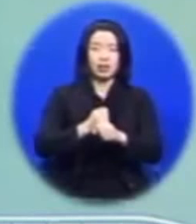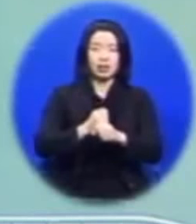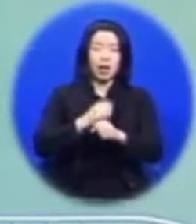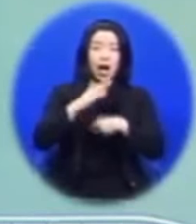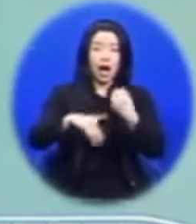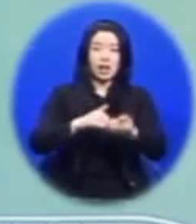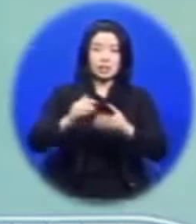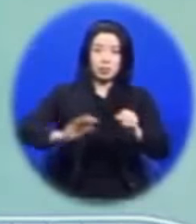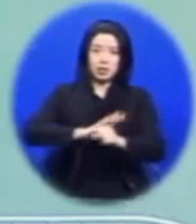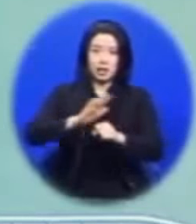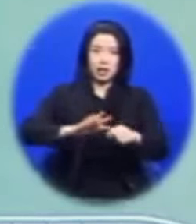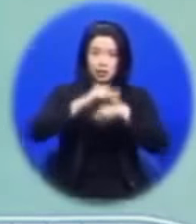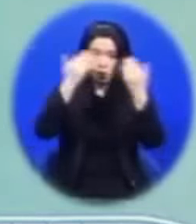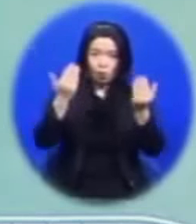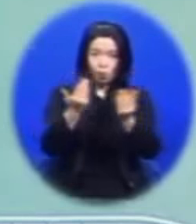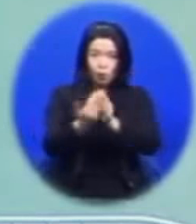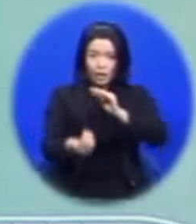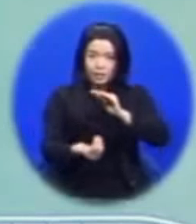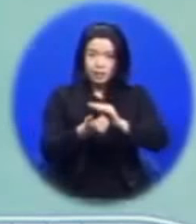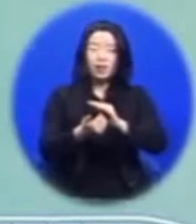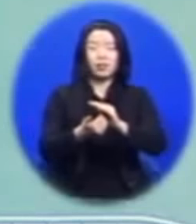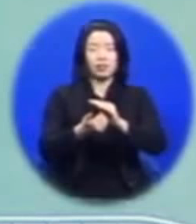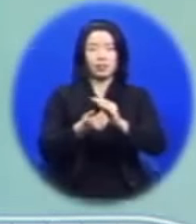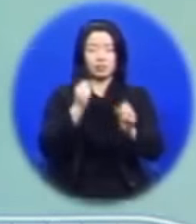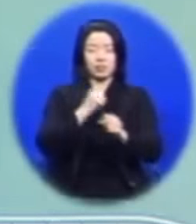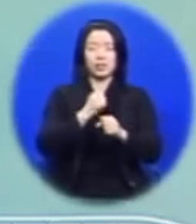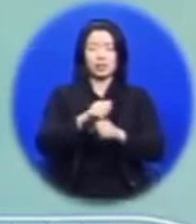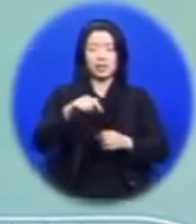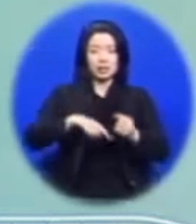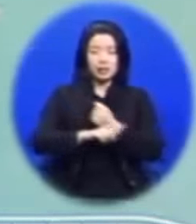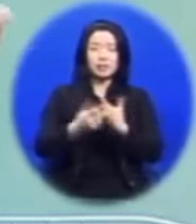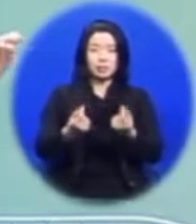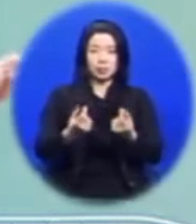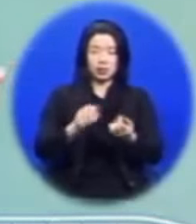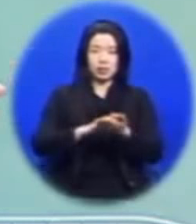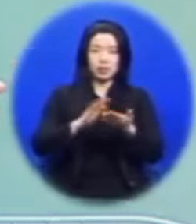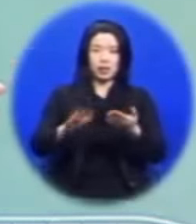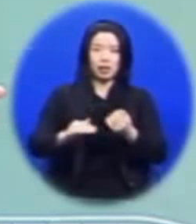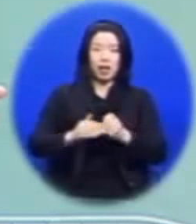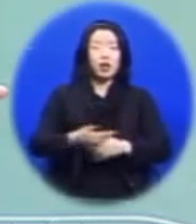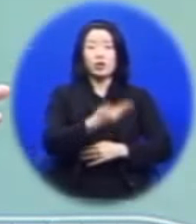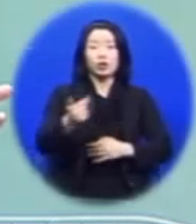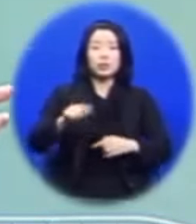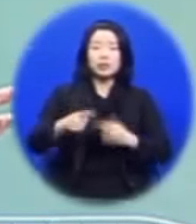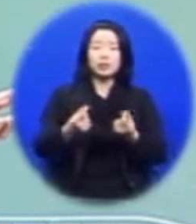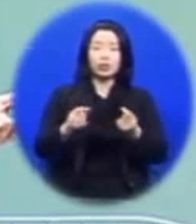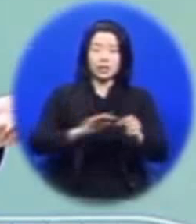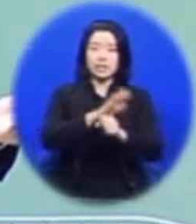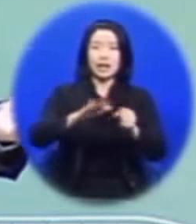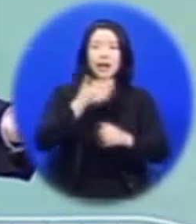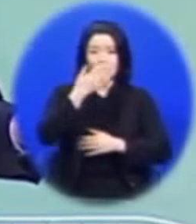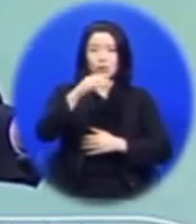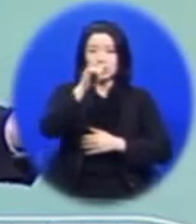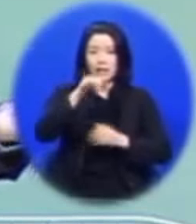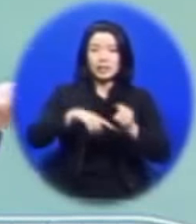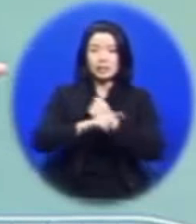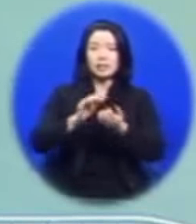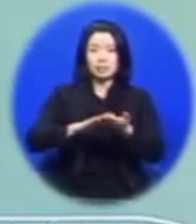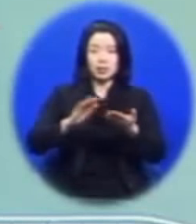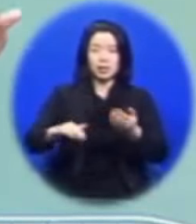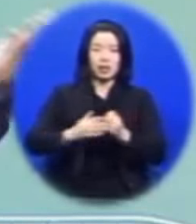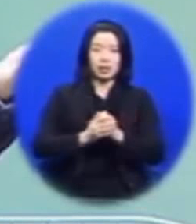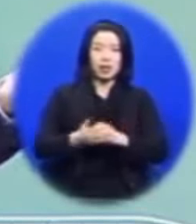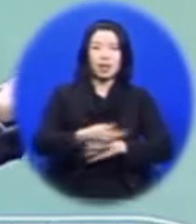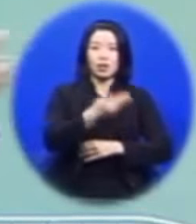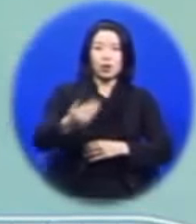사랑을 완성시키신는 거 여러분들이 그렇게 사랑하게 된다는 거죠 여러분들은